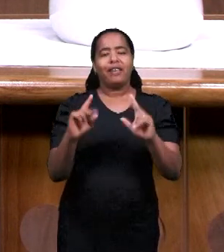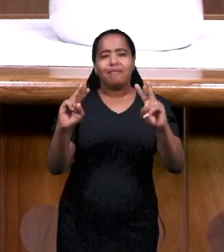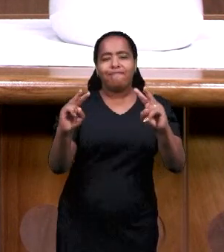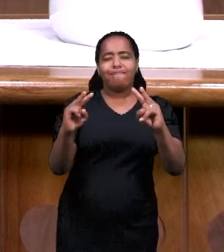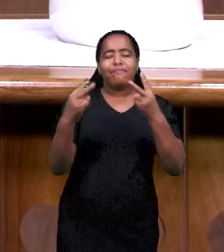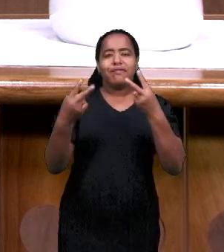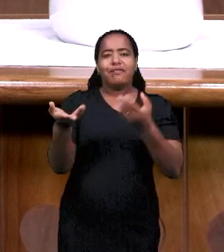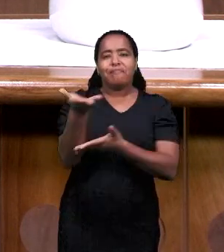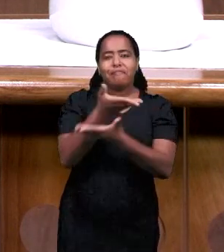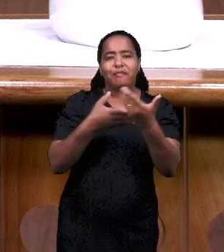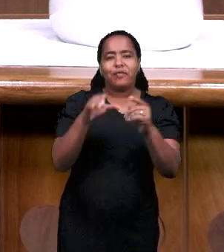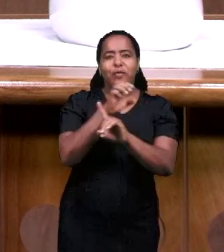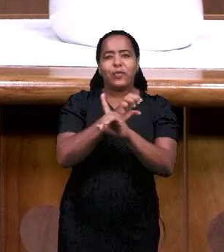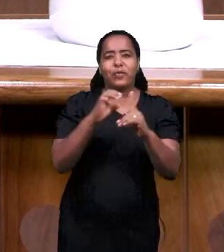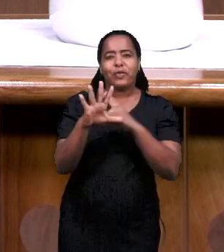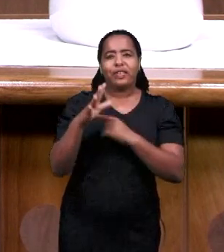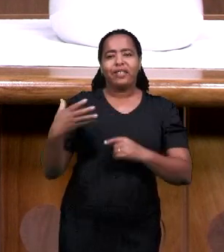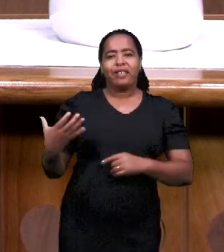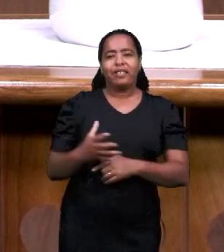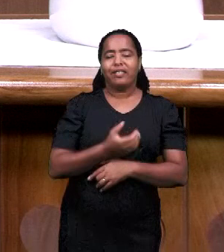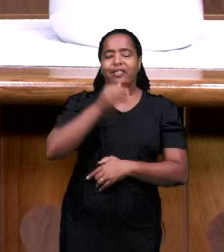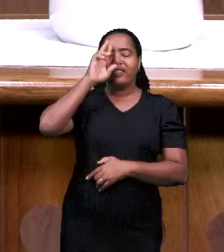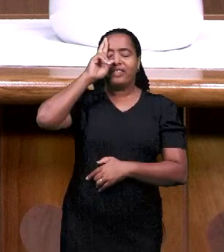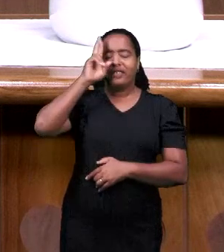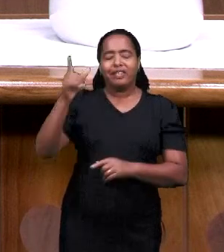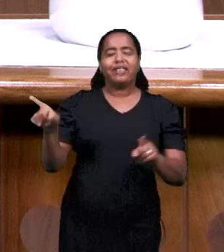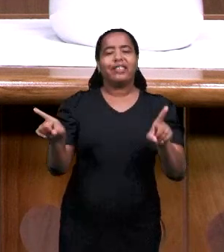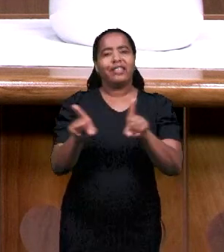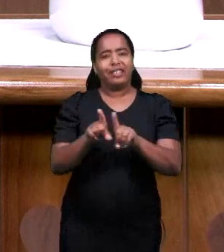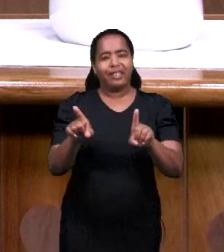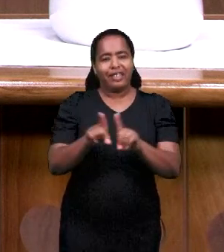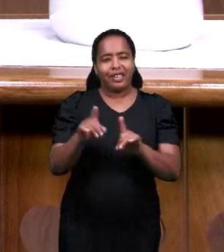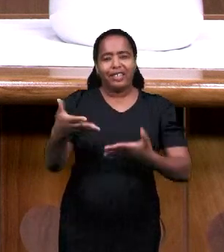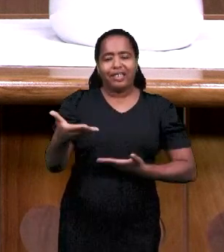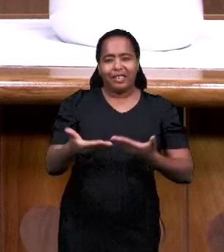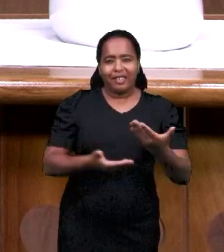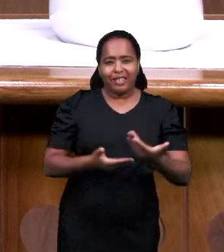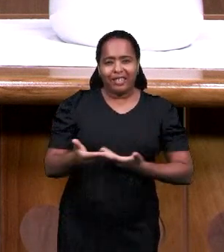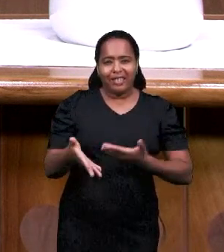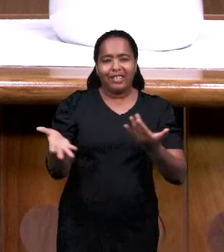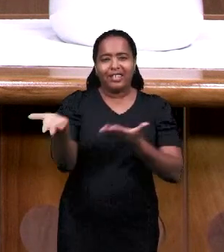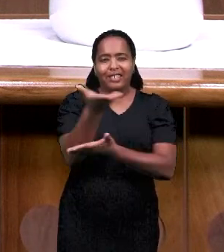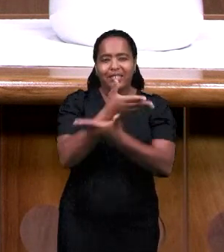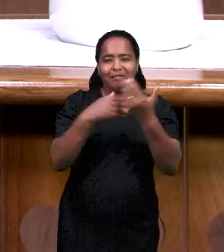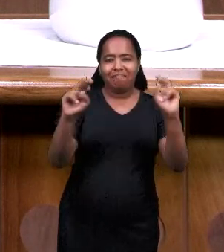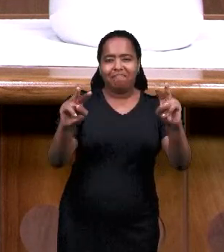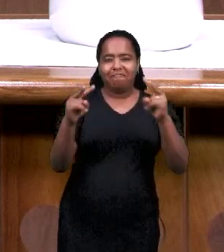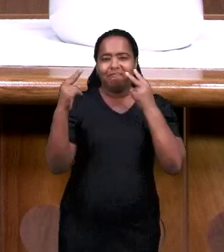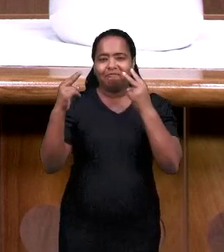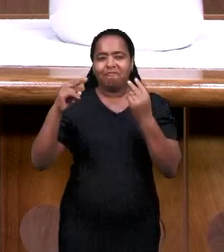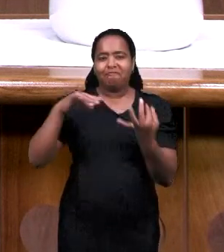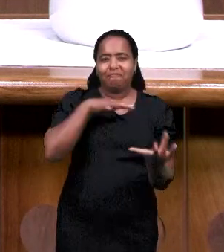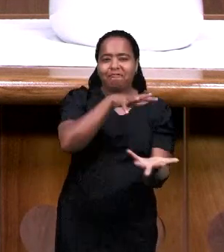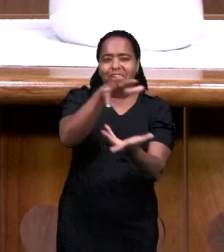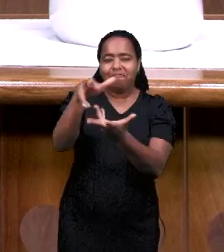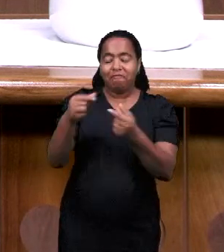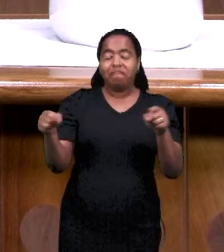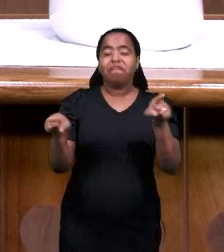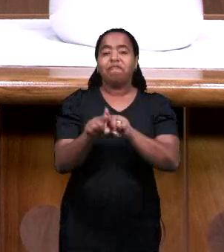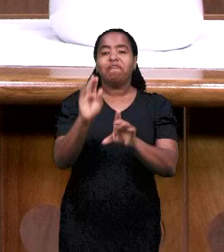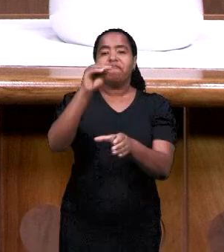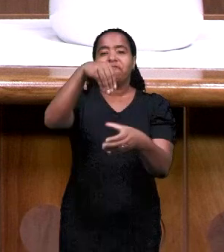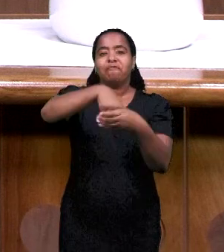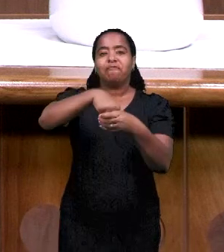Seigneur. Je salue aussi les frères et sœurs qui nous assistent et qui participent de ce culte dans toutes les parties, y compris dans nos églises, ceux qui